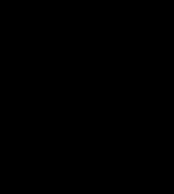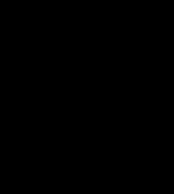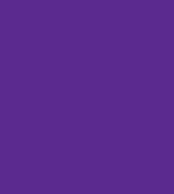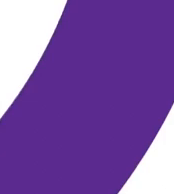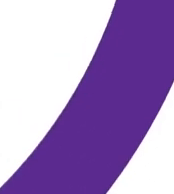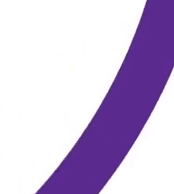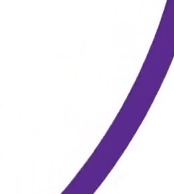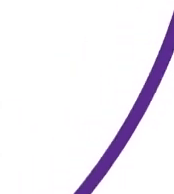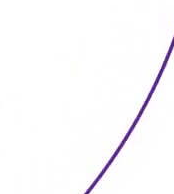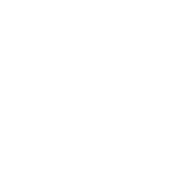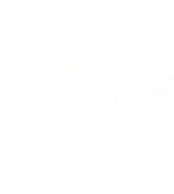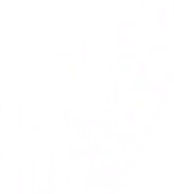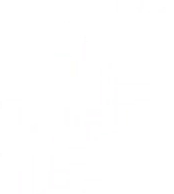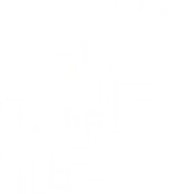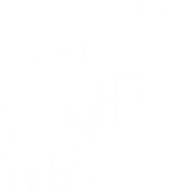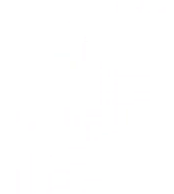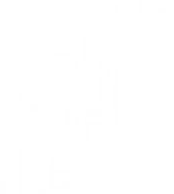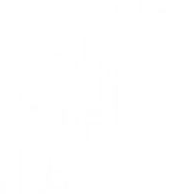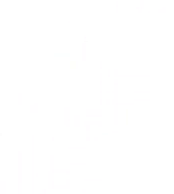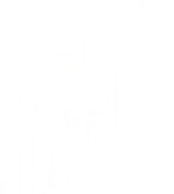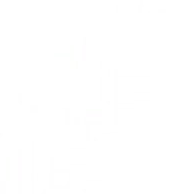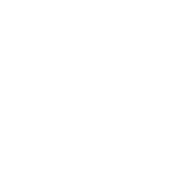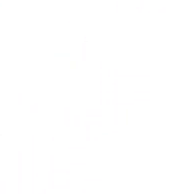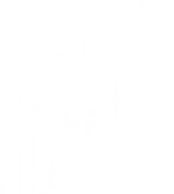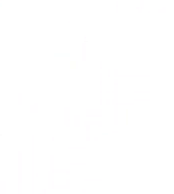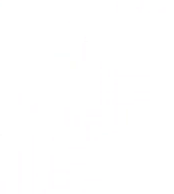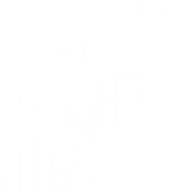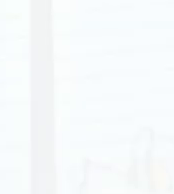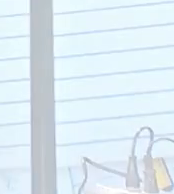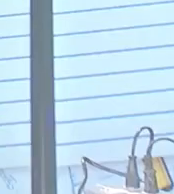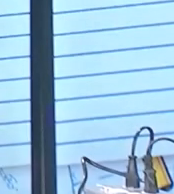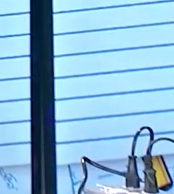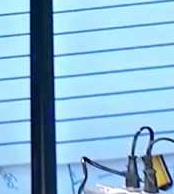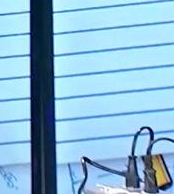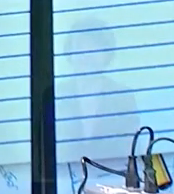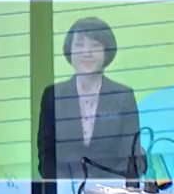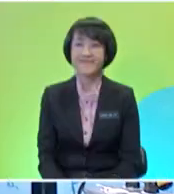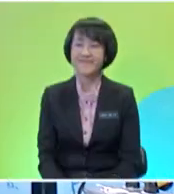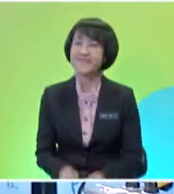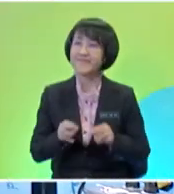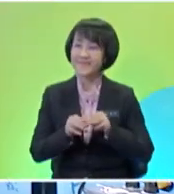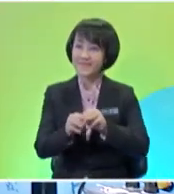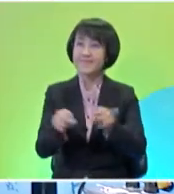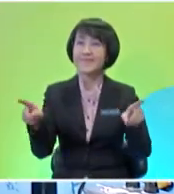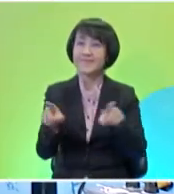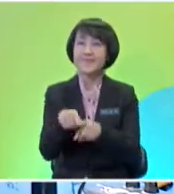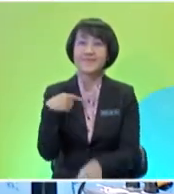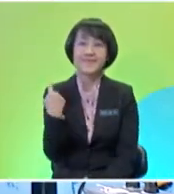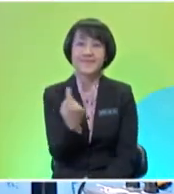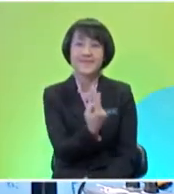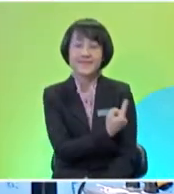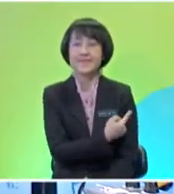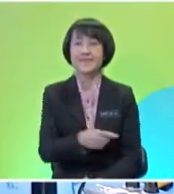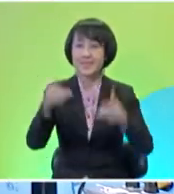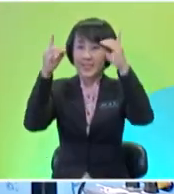KPM. Masih bersama kami tentunya dalam Didik TV